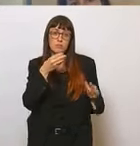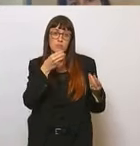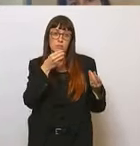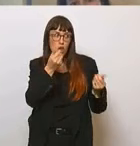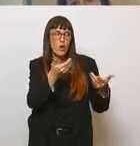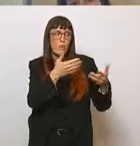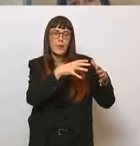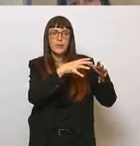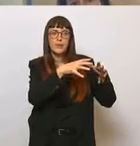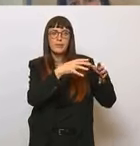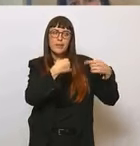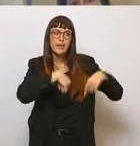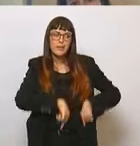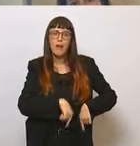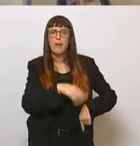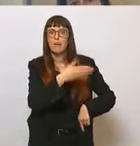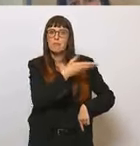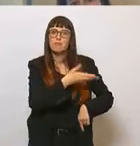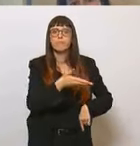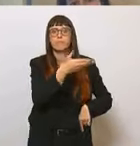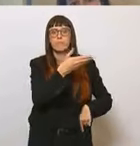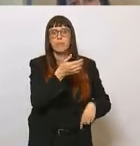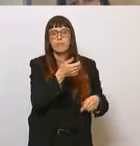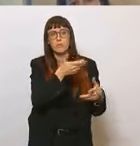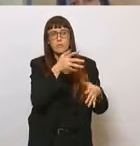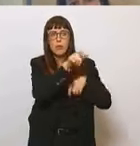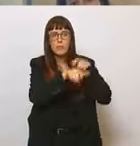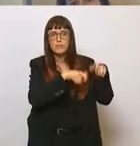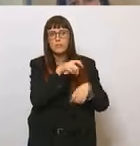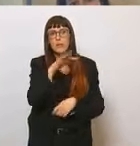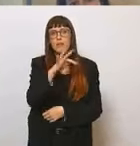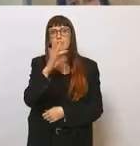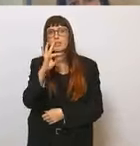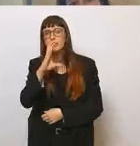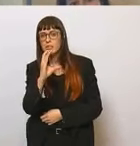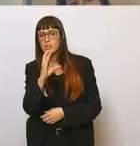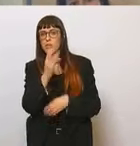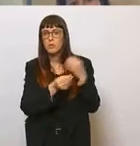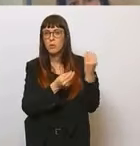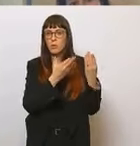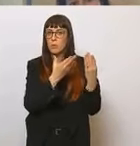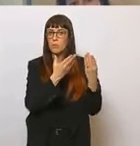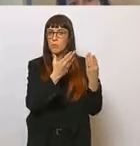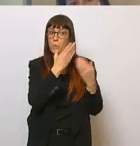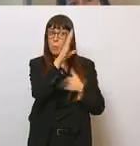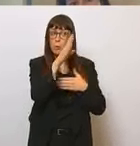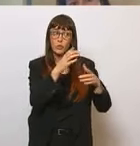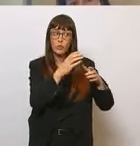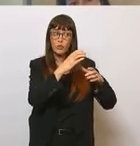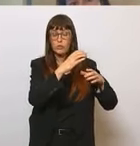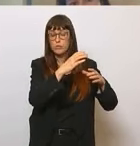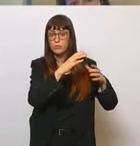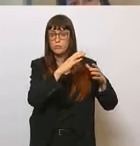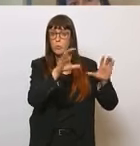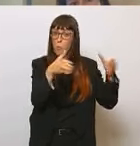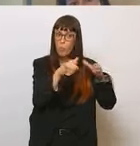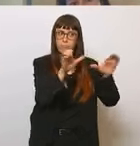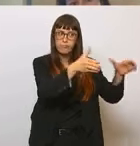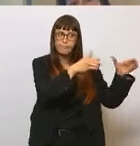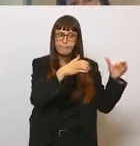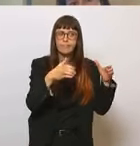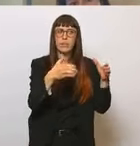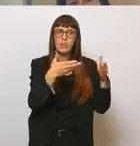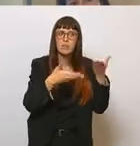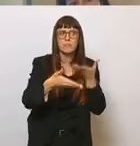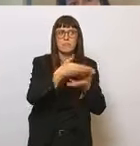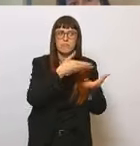personnes à la FTC et dans d'autres autorités qui sont extrêmement engagées sur